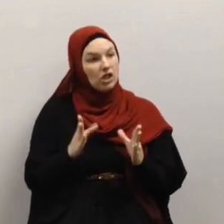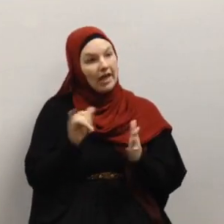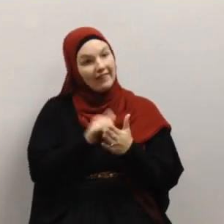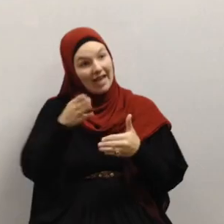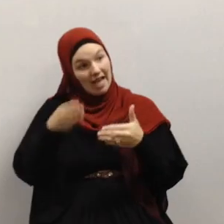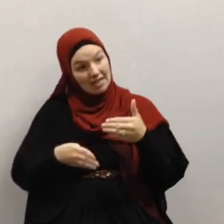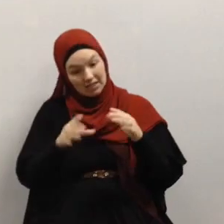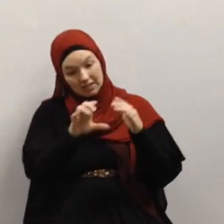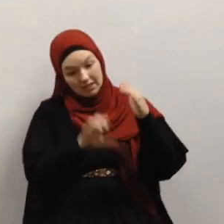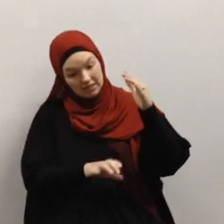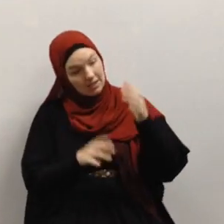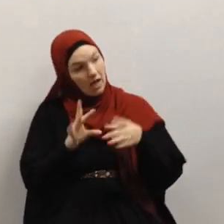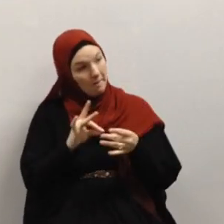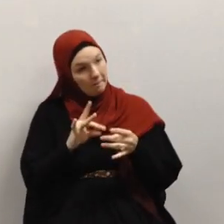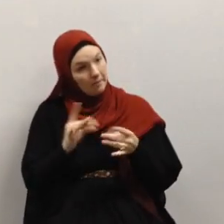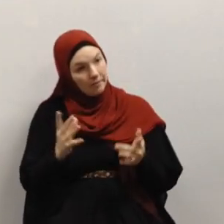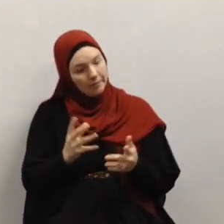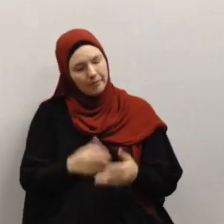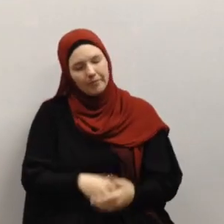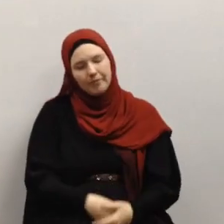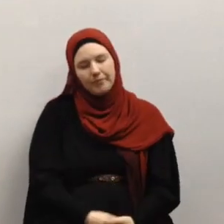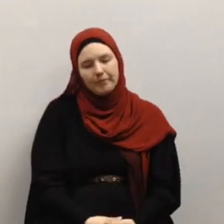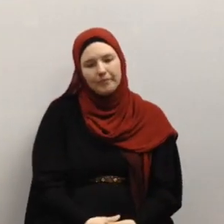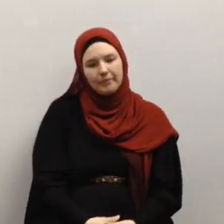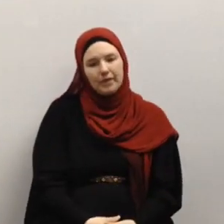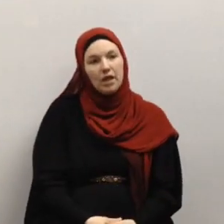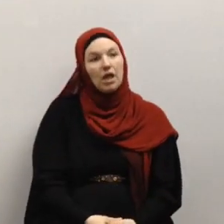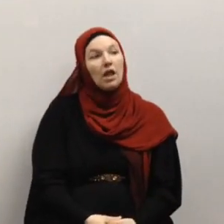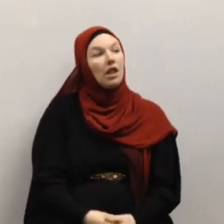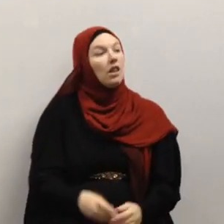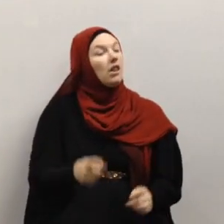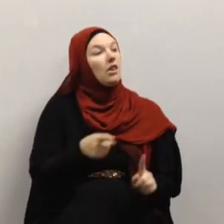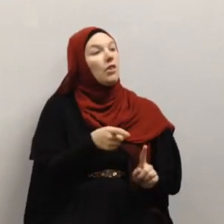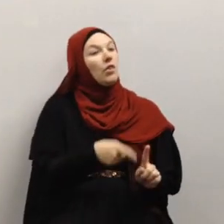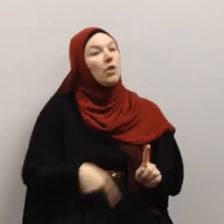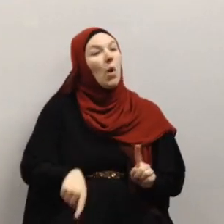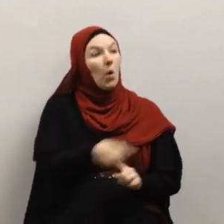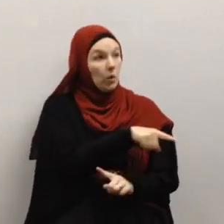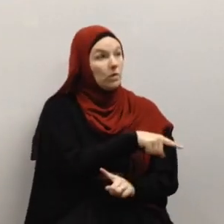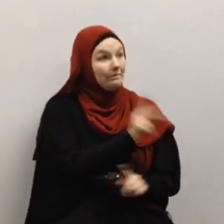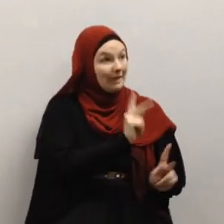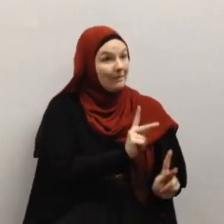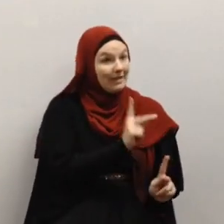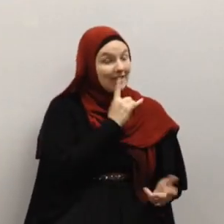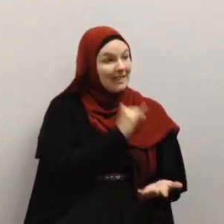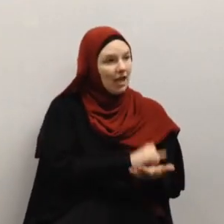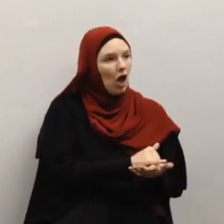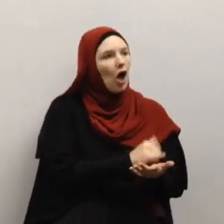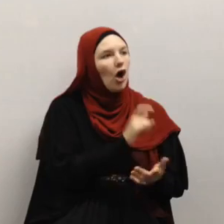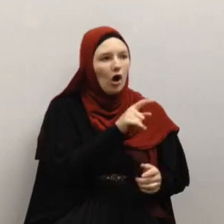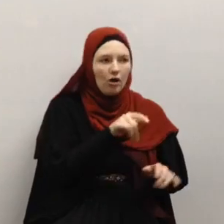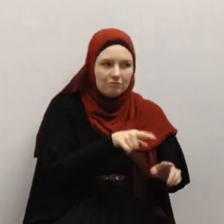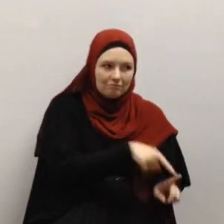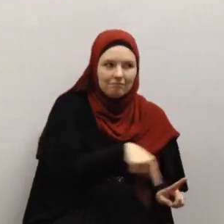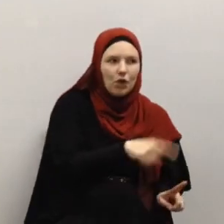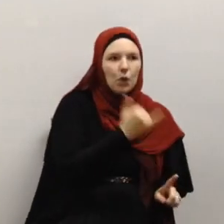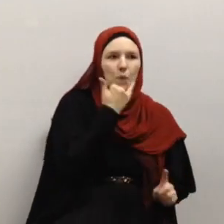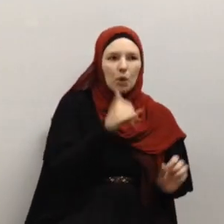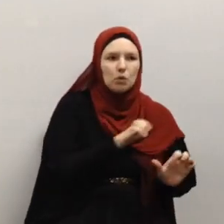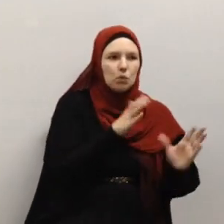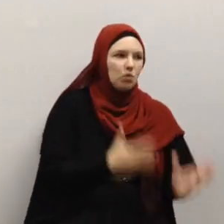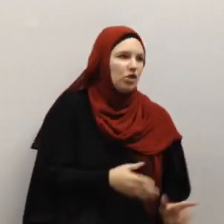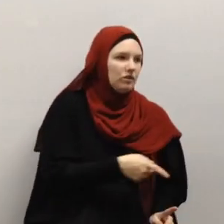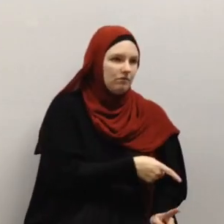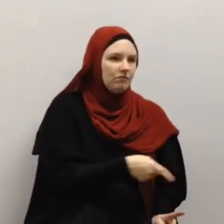الظَّالِمُونَ Those are the wrongdoers. Those are the ones who are unjust. And then it concludes by